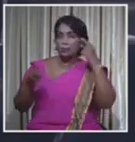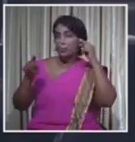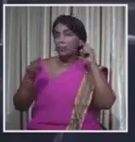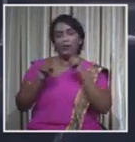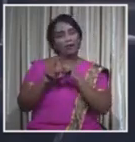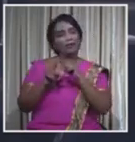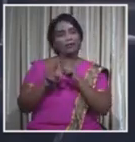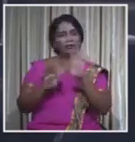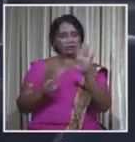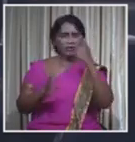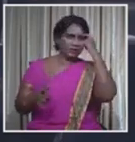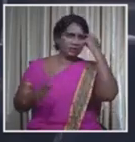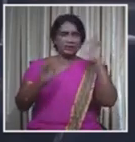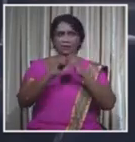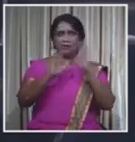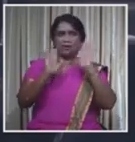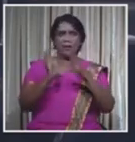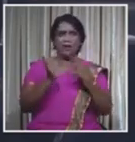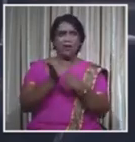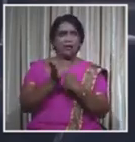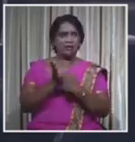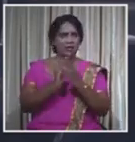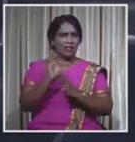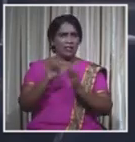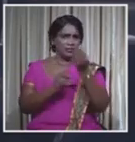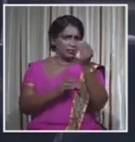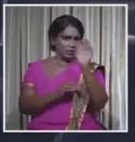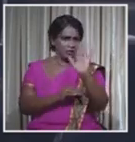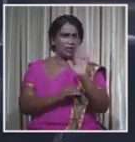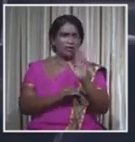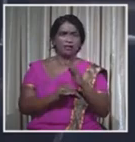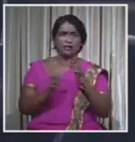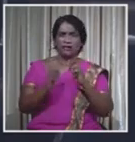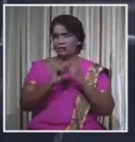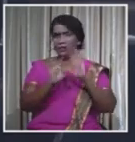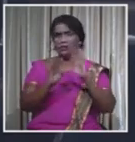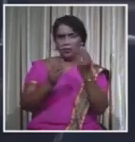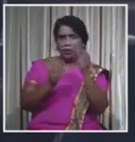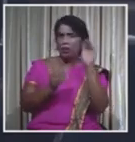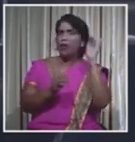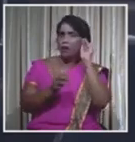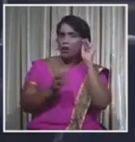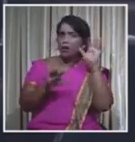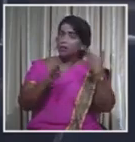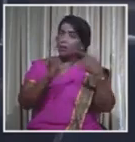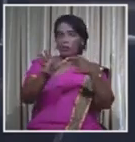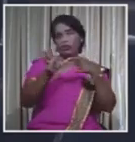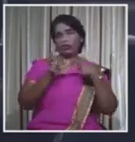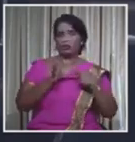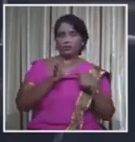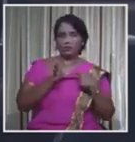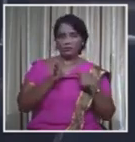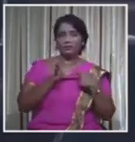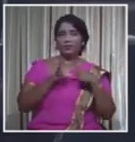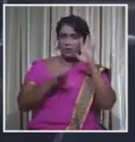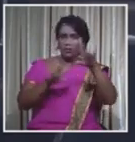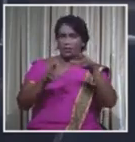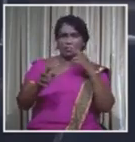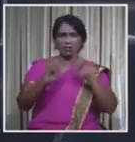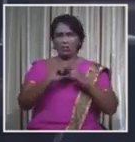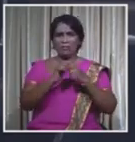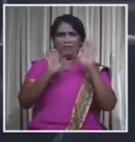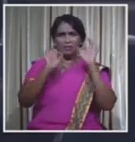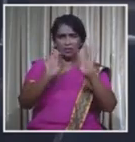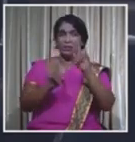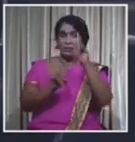මේ සම්බන්ධයෙන් අනේ කලබල වෙන්න එපා රංජිත් මද්දුම් බණ්ඩාර මන්තුමා. කලබල වෙන්න එපා, මේක පොඩ්ඩ අහගෙන ඊට පස්සේ උත්තරයක් දෙන්න. ඔබතුමා කලබල වෙන්න එපා,